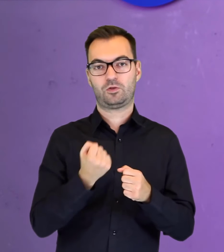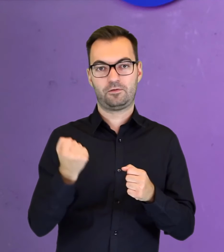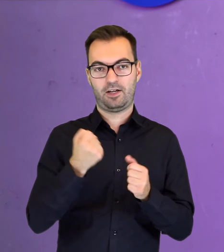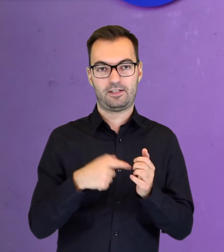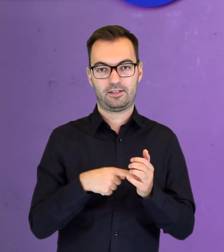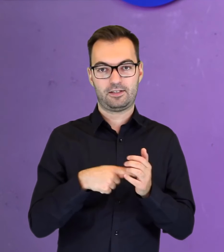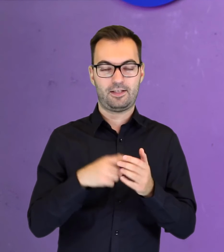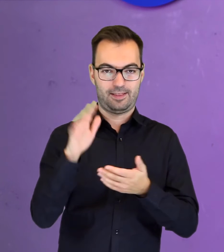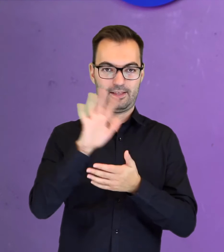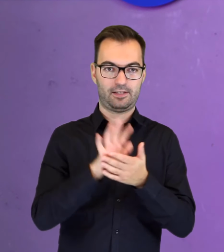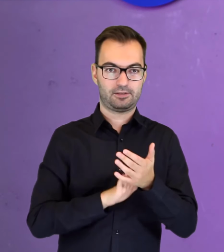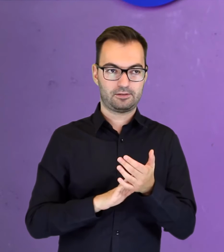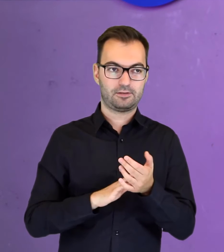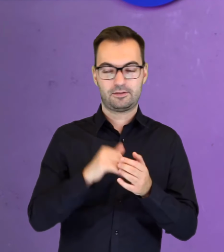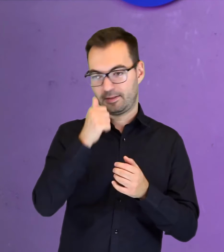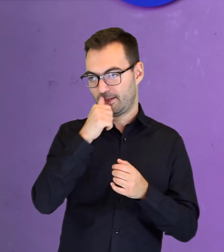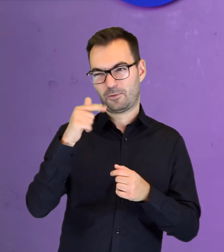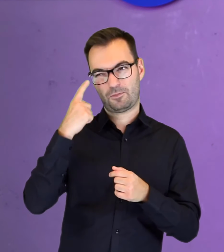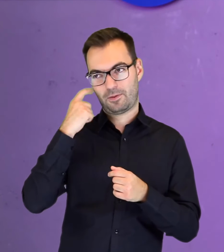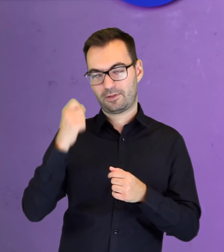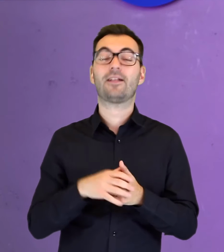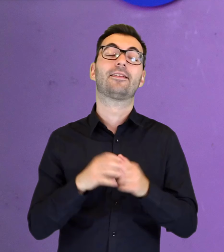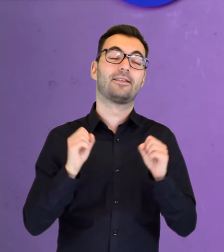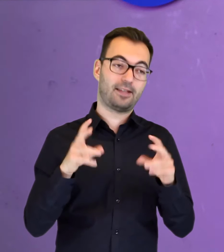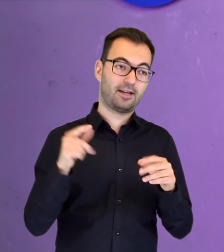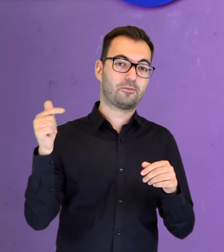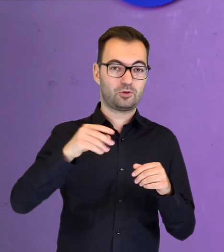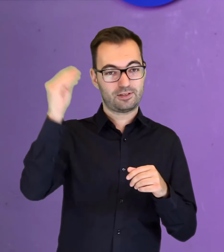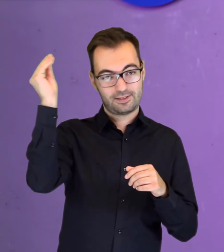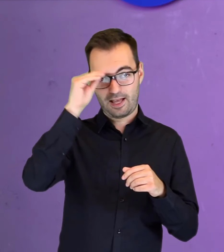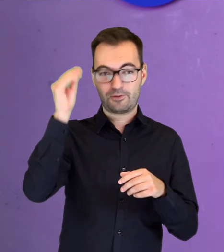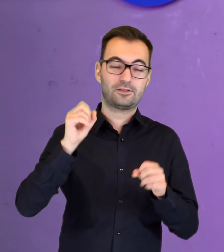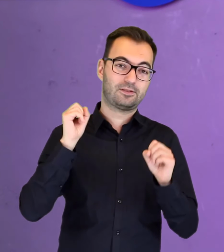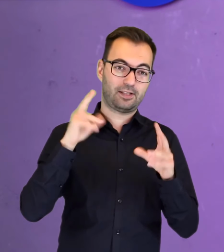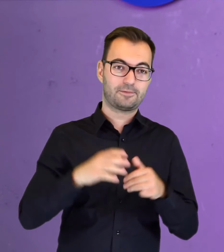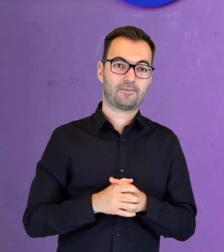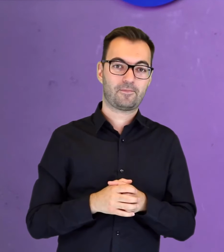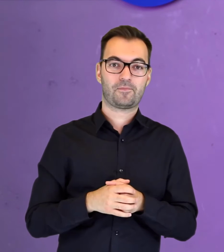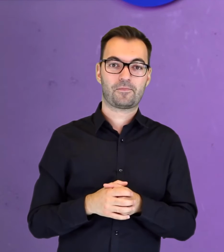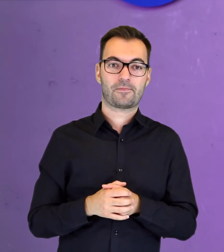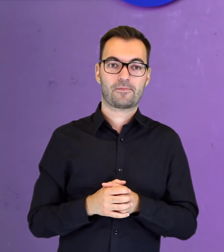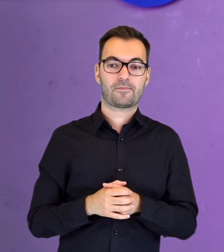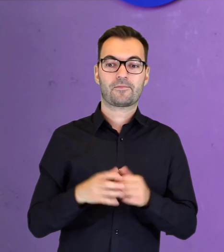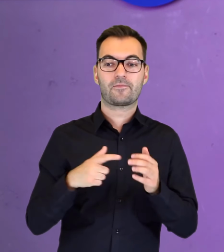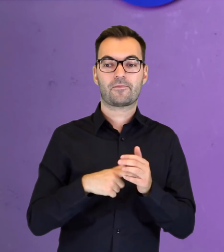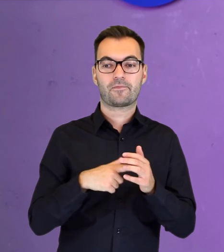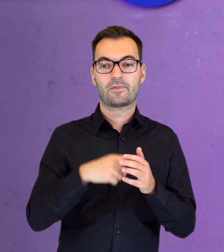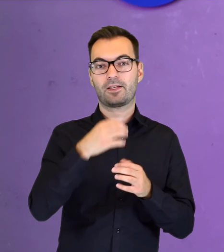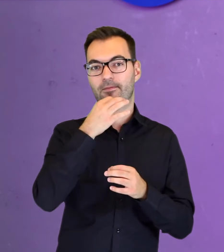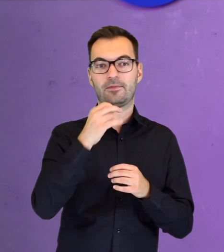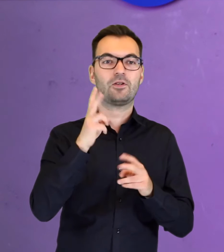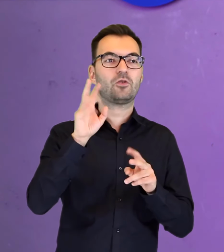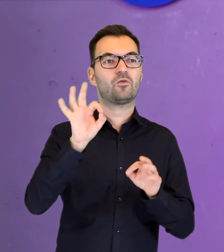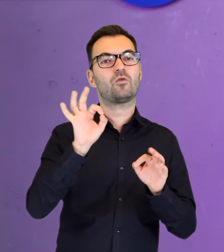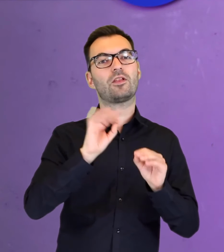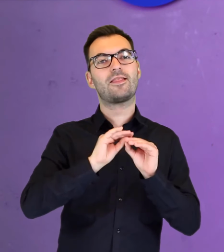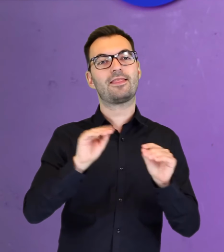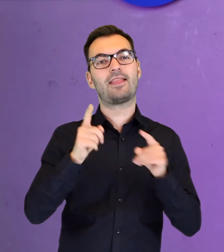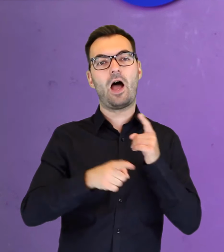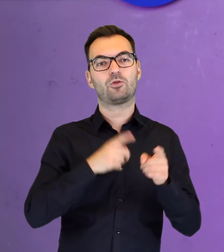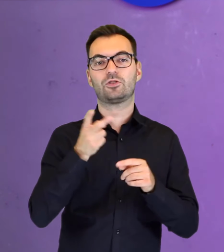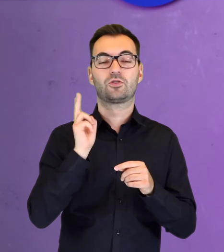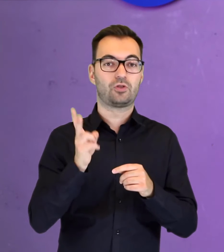skrótów klawiszowych które umożliwiają ci łatwiejsze korzystanie z treści albo się spamiętać trzeba się